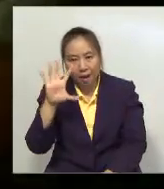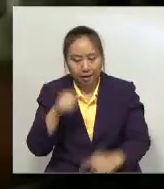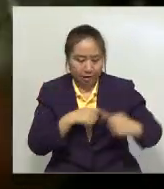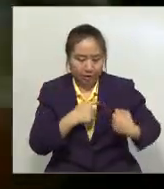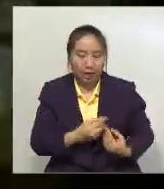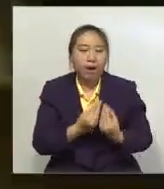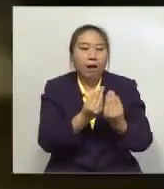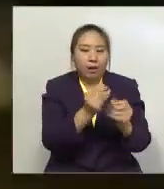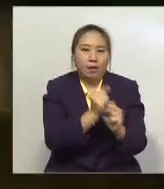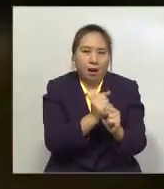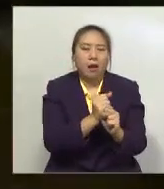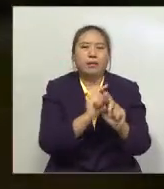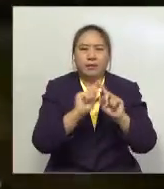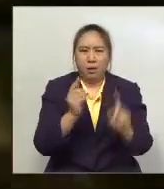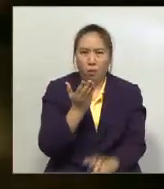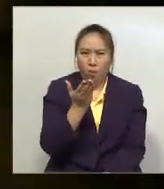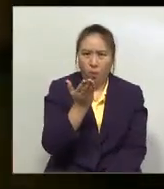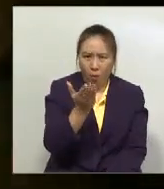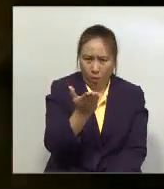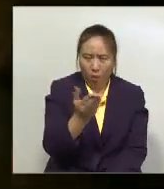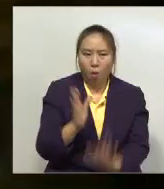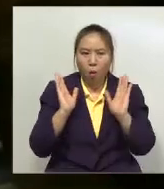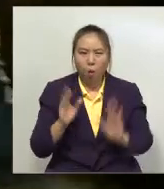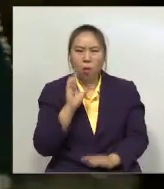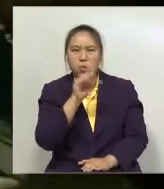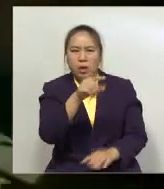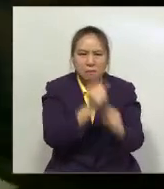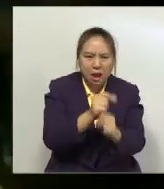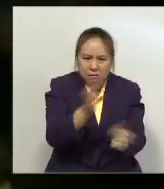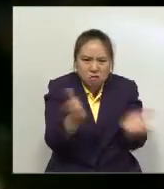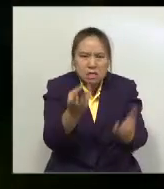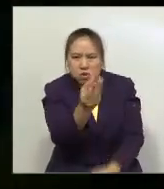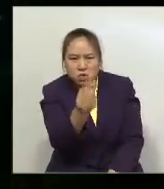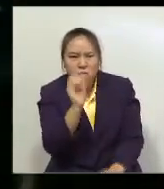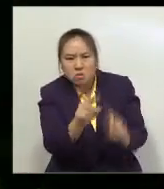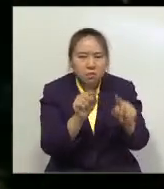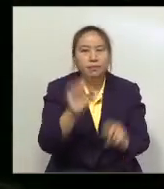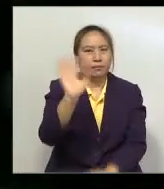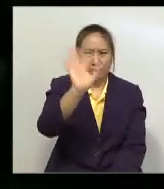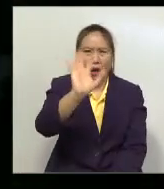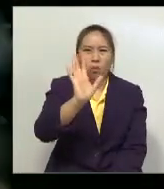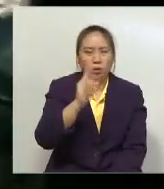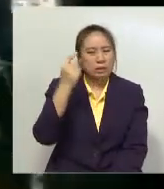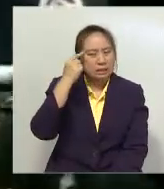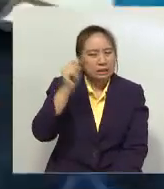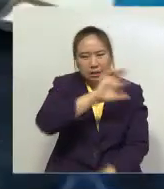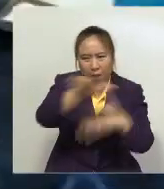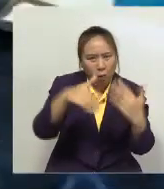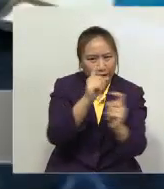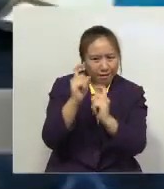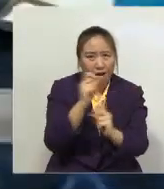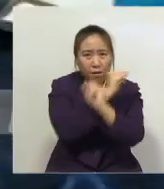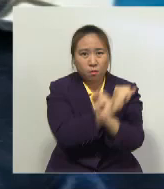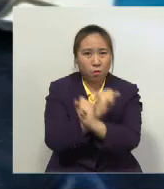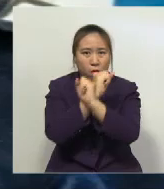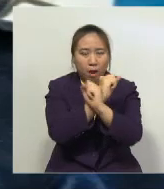ใจให้ทุกฝ่ายแต่ขอความร่วมมืออย่า กดดันการทำงานของเจ้าหน้าที่เพราะต้องคำนึงถึงความปลอดภัยของทุกฝ่าย